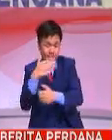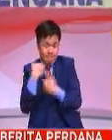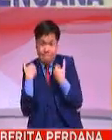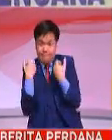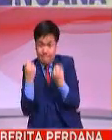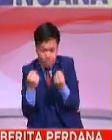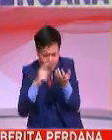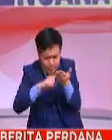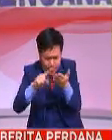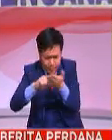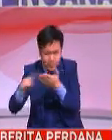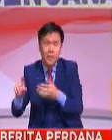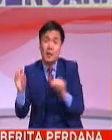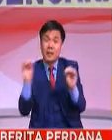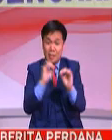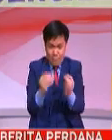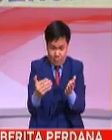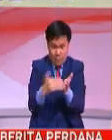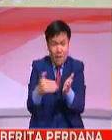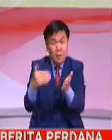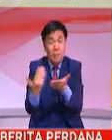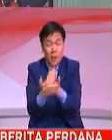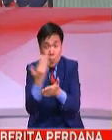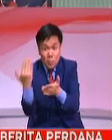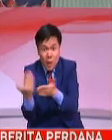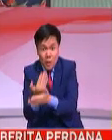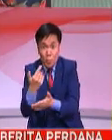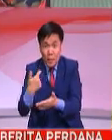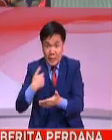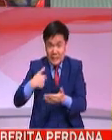berisiko mendapati tiada kes baru dilaporkan.